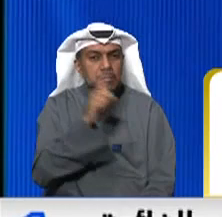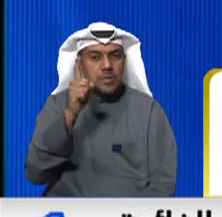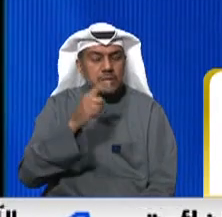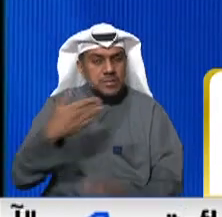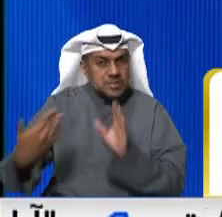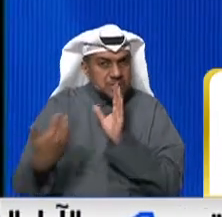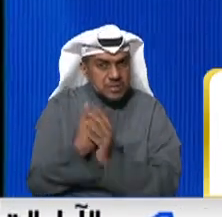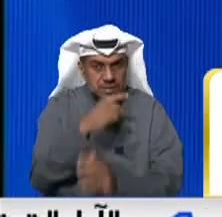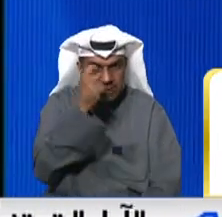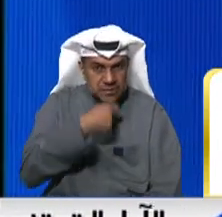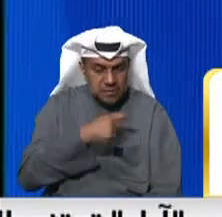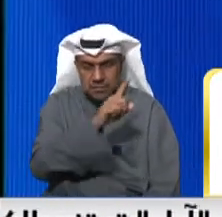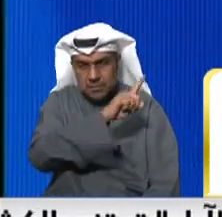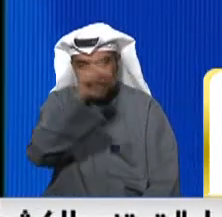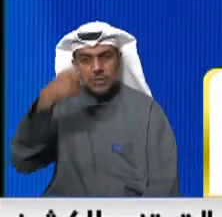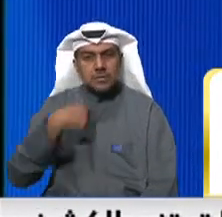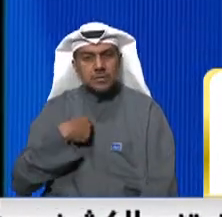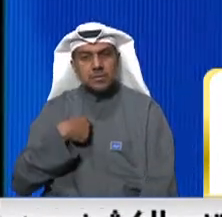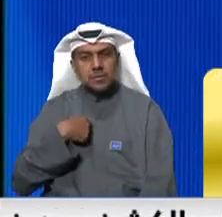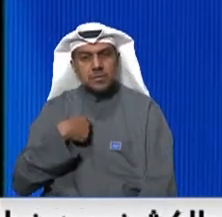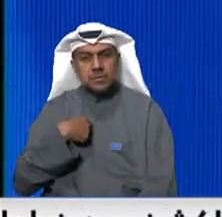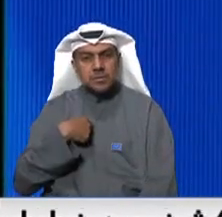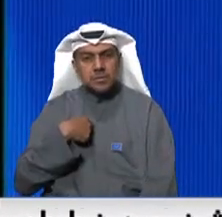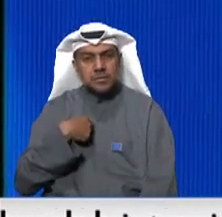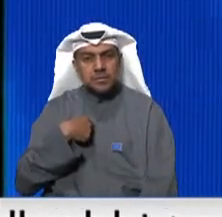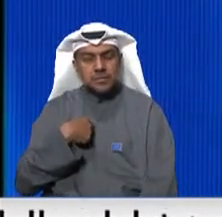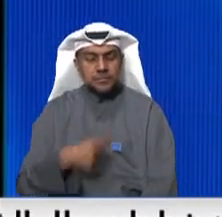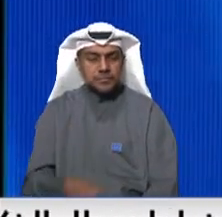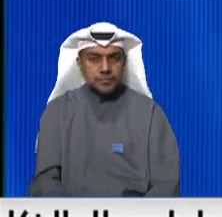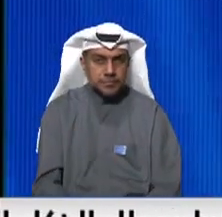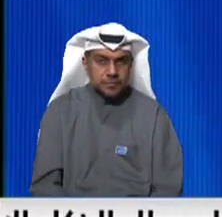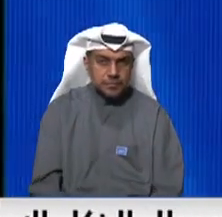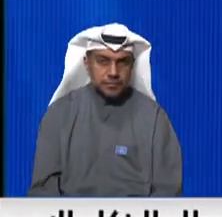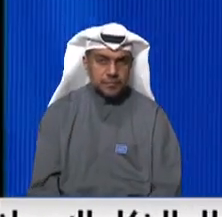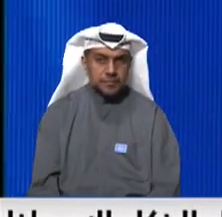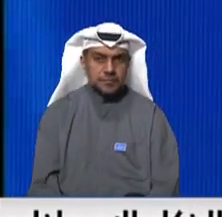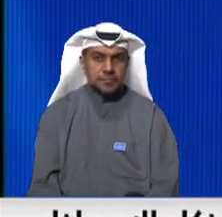لاجبار على الدخول في مثل هذه المحادثات